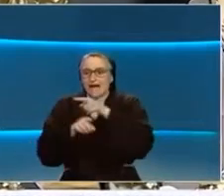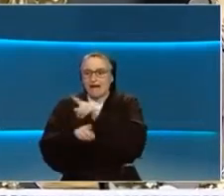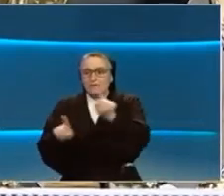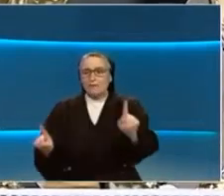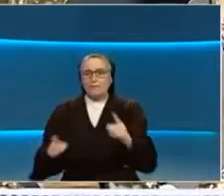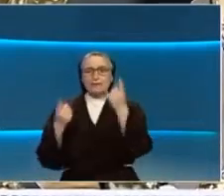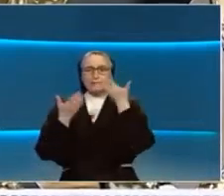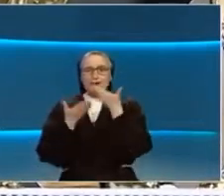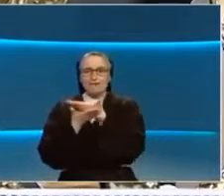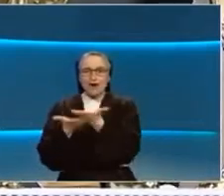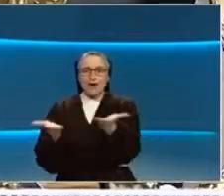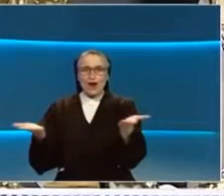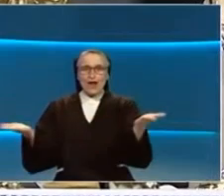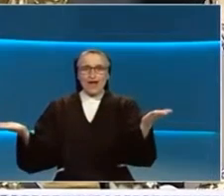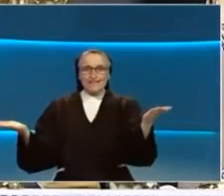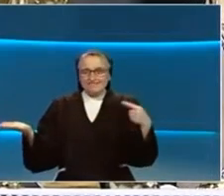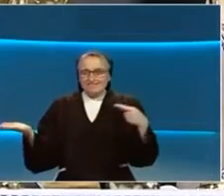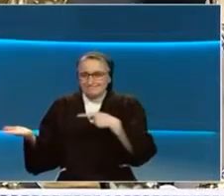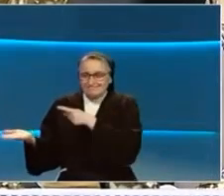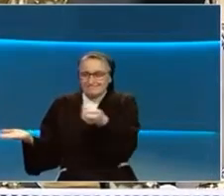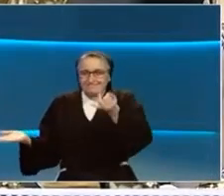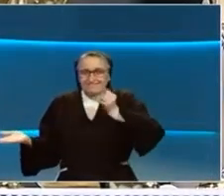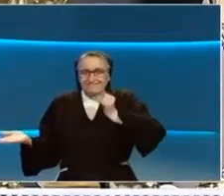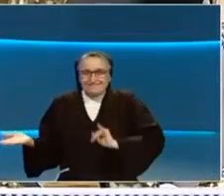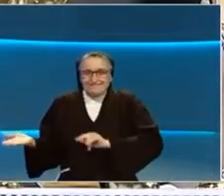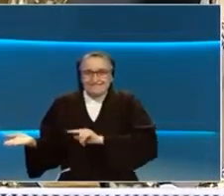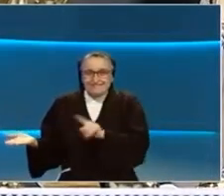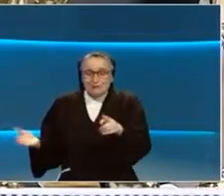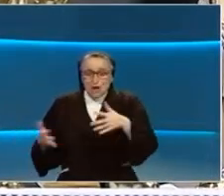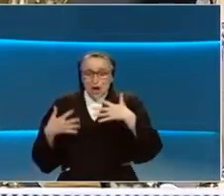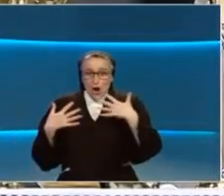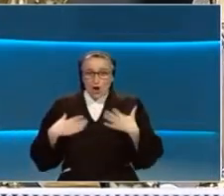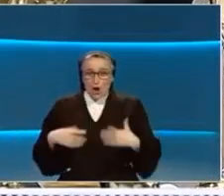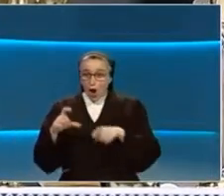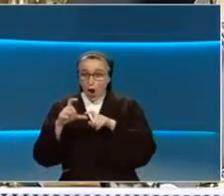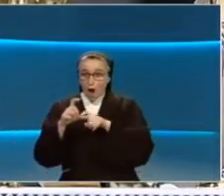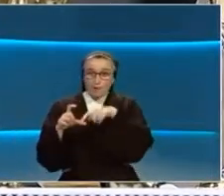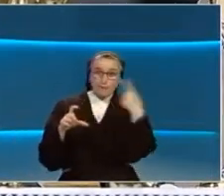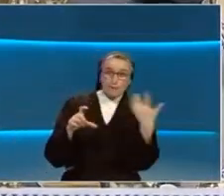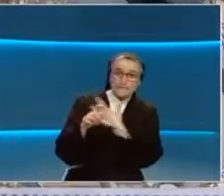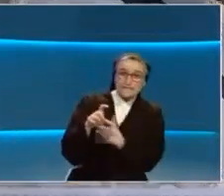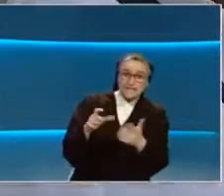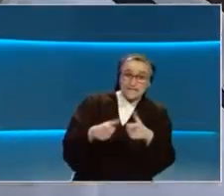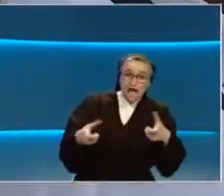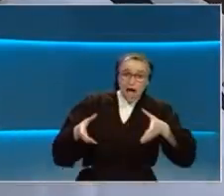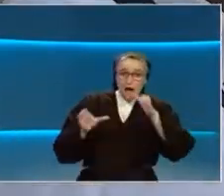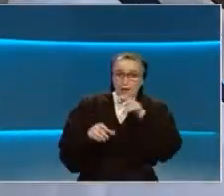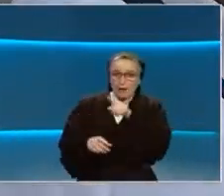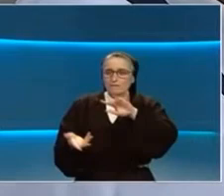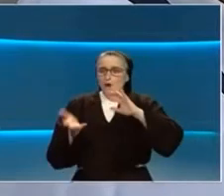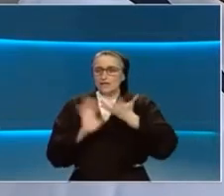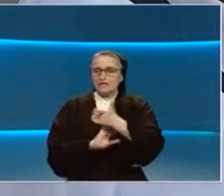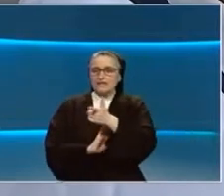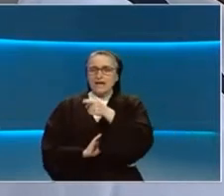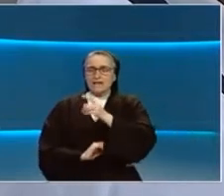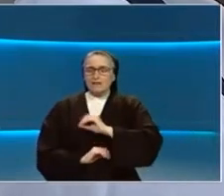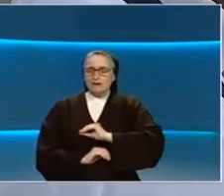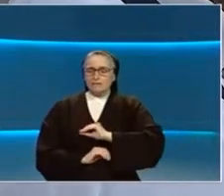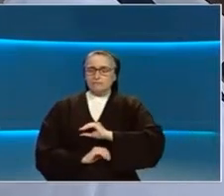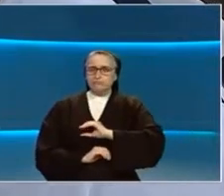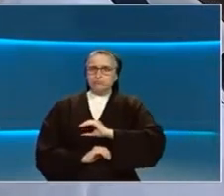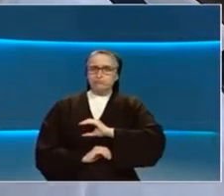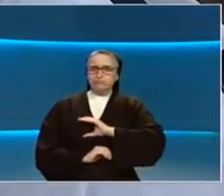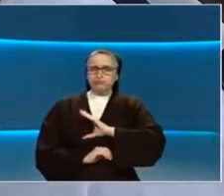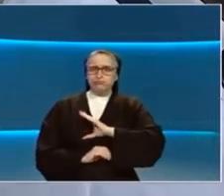salvezza. Il corpo e il sangue di Cristo Signore vi facciano crescere sempre